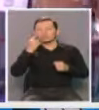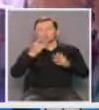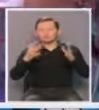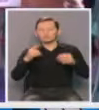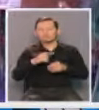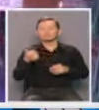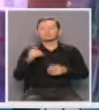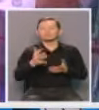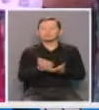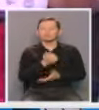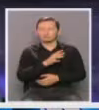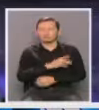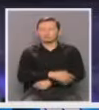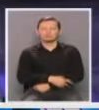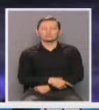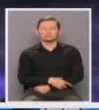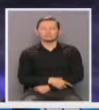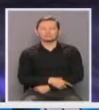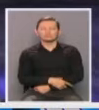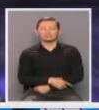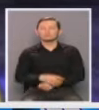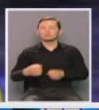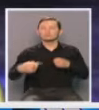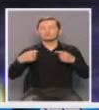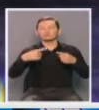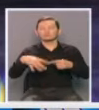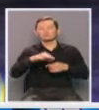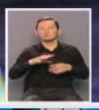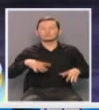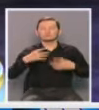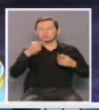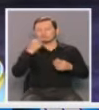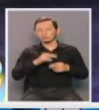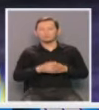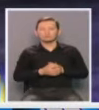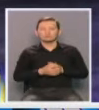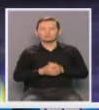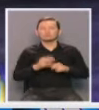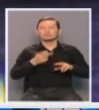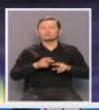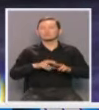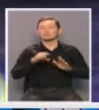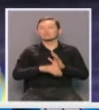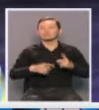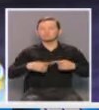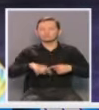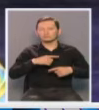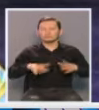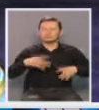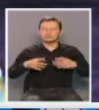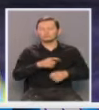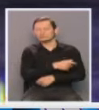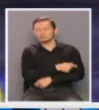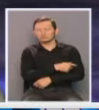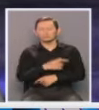түсіп жеңіске жетті. Қарсыластарым бәрі өте дайындалған, бізде де осы аға бапкерлерімізбен дайындалдық. Қызу